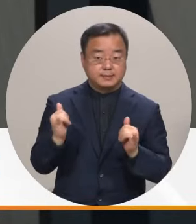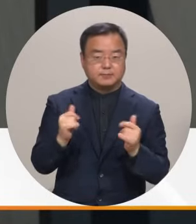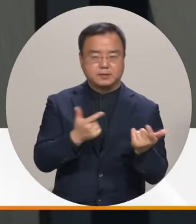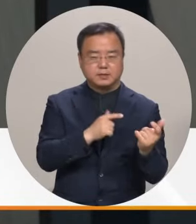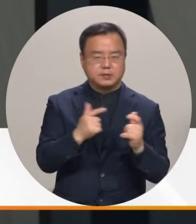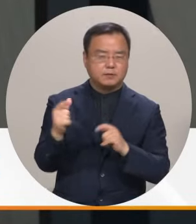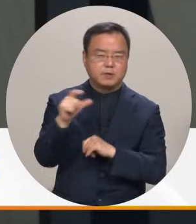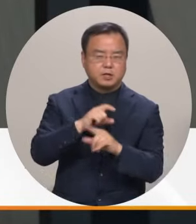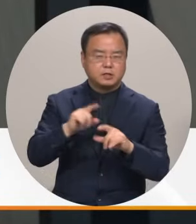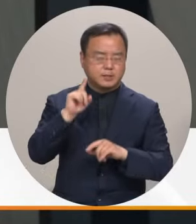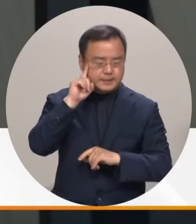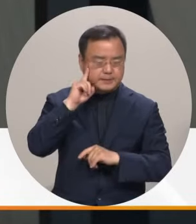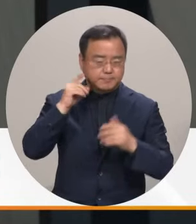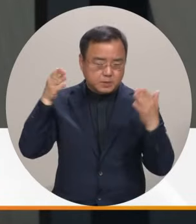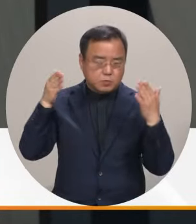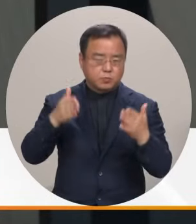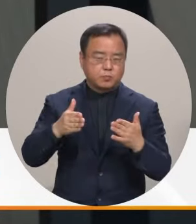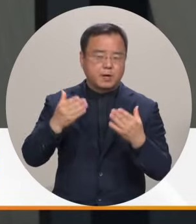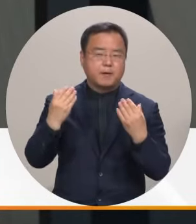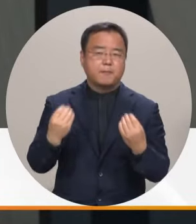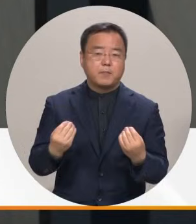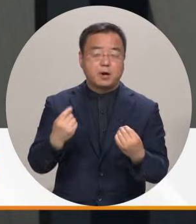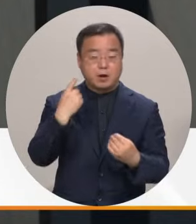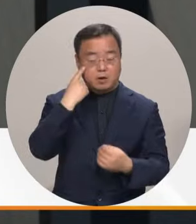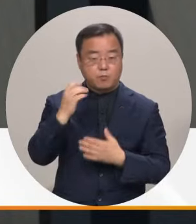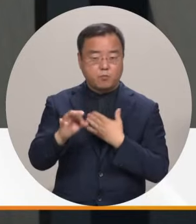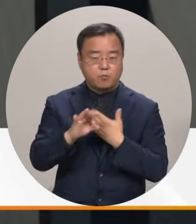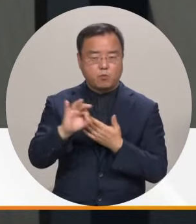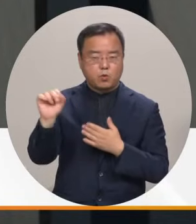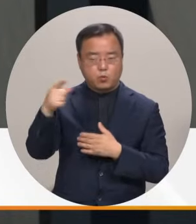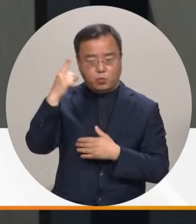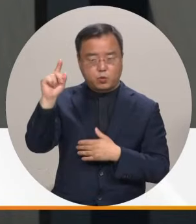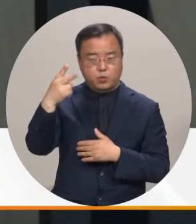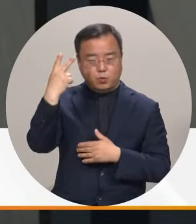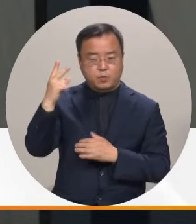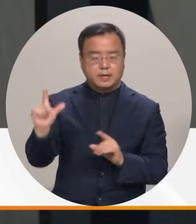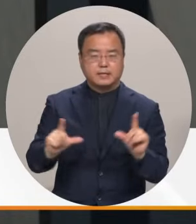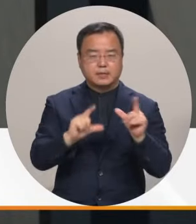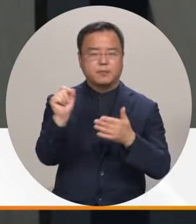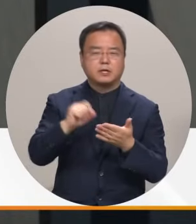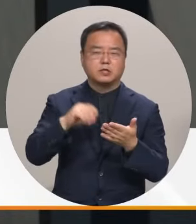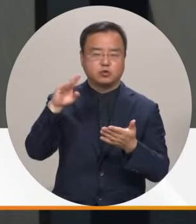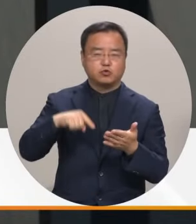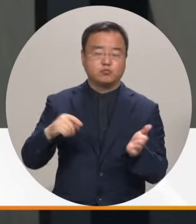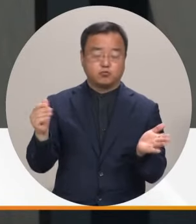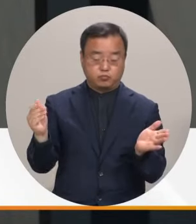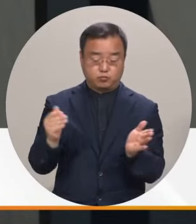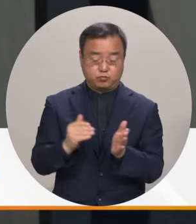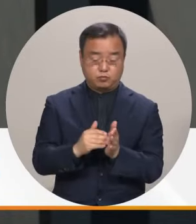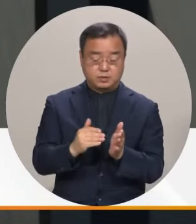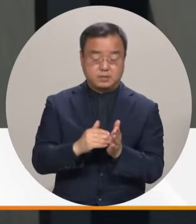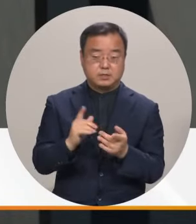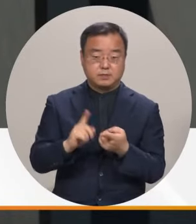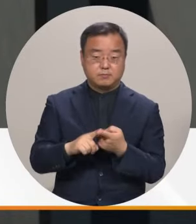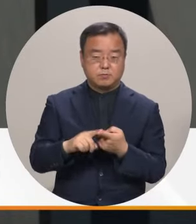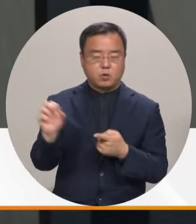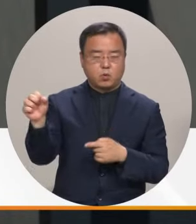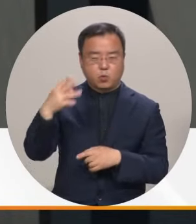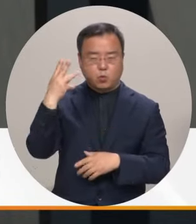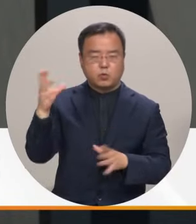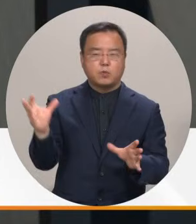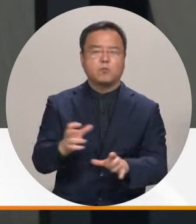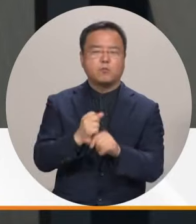신경 써서 마무리를 하면 아마 그 1학년 때까지 있었던 생기부에서 3학년 생기부는 아주 꽉찬 느낌으로 예